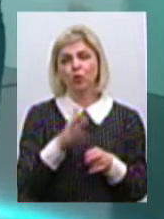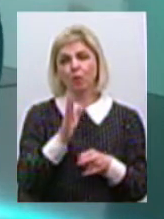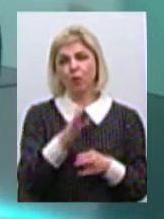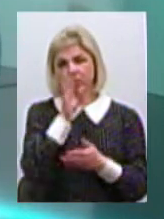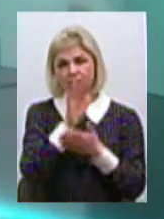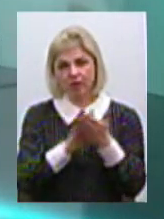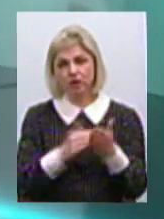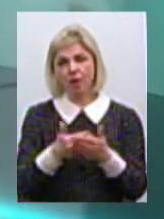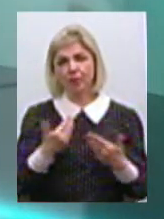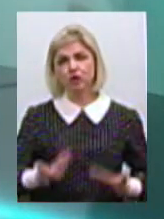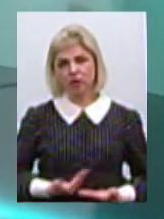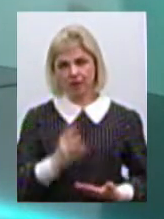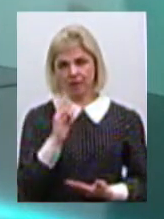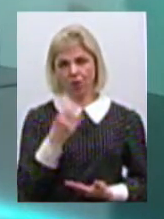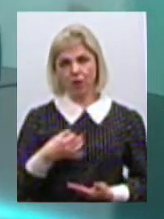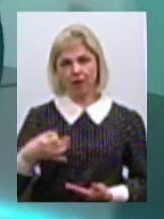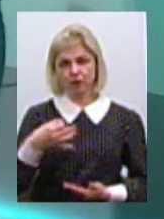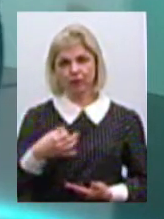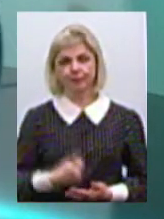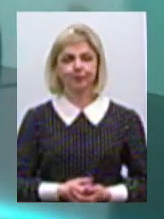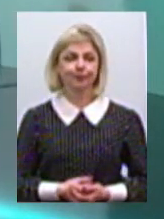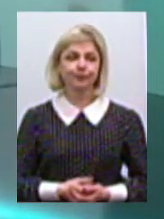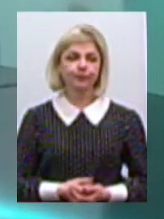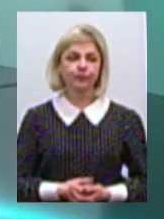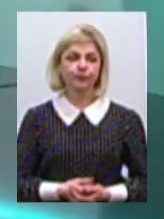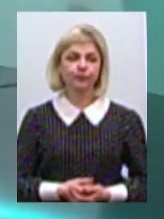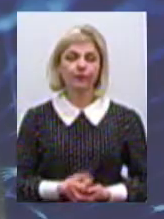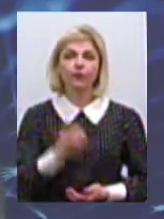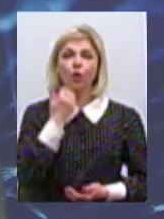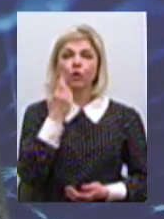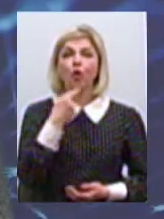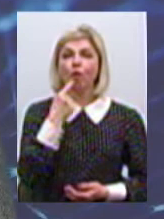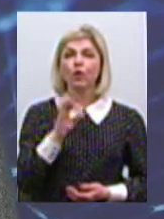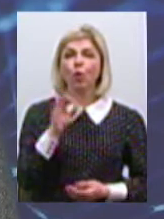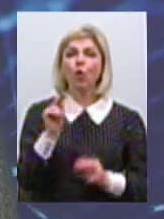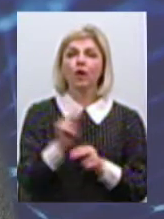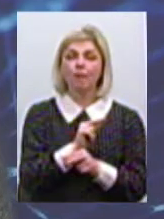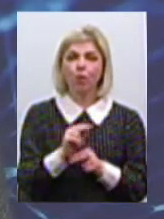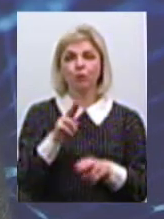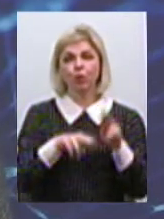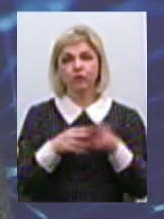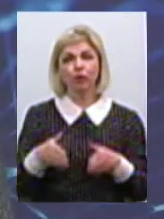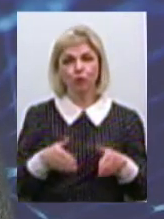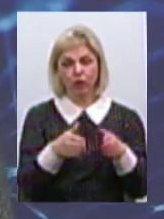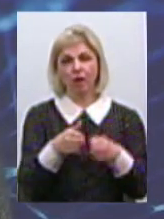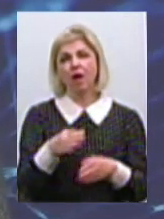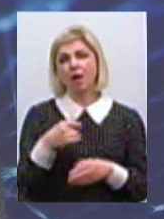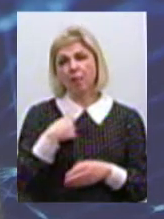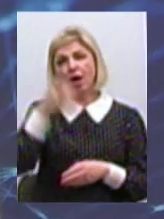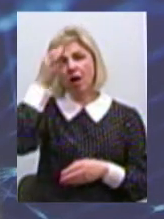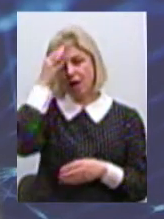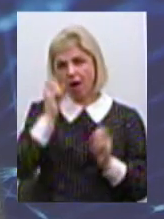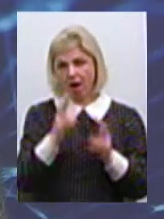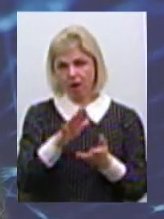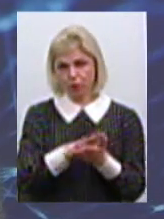перед мешканцями Миколаївщини. Коли ми говоримо про будівництво і ремонт доріг, ми одразу згадуємо про те, як вони руйнуються.